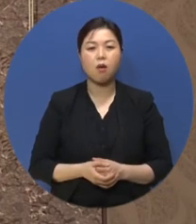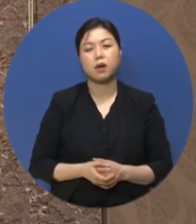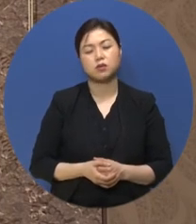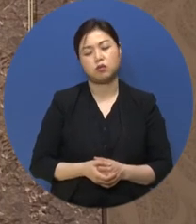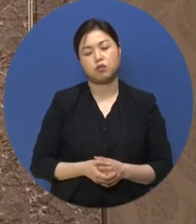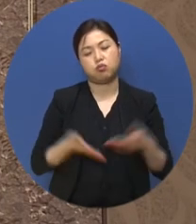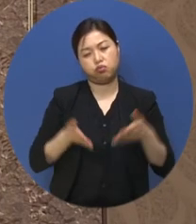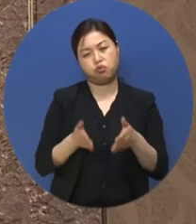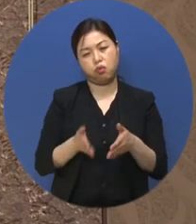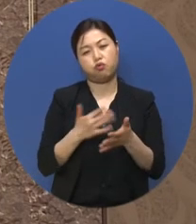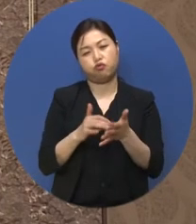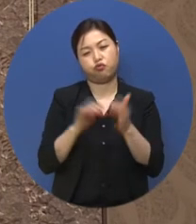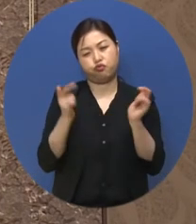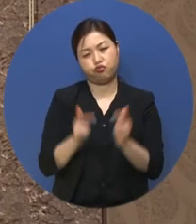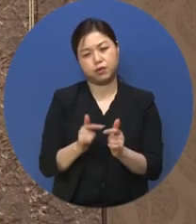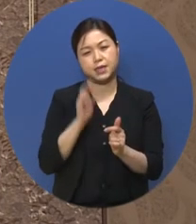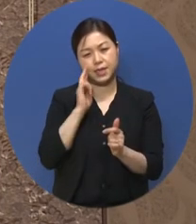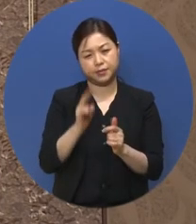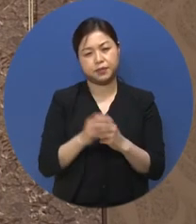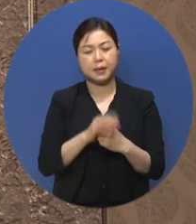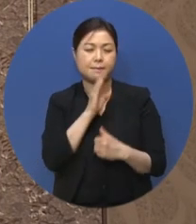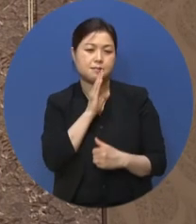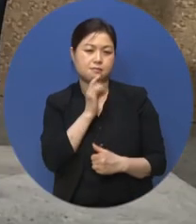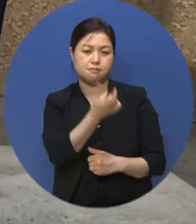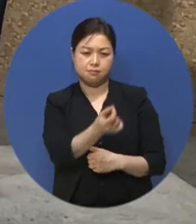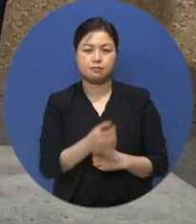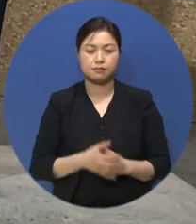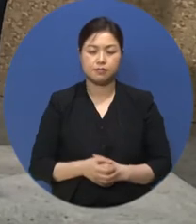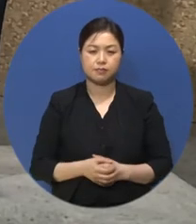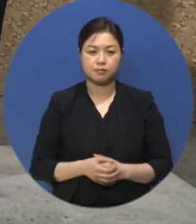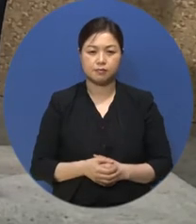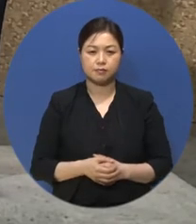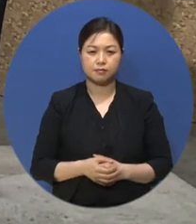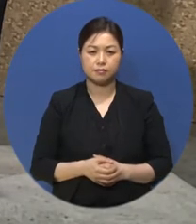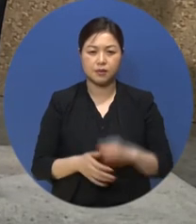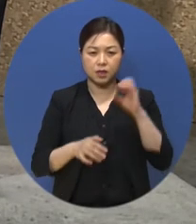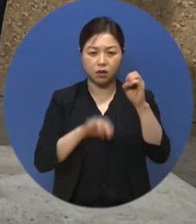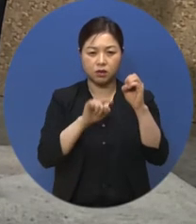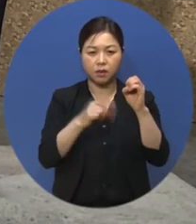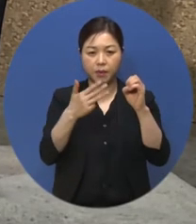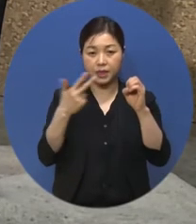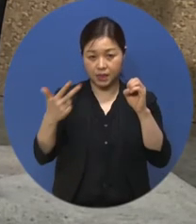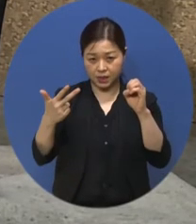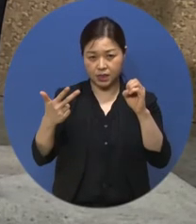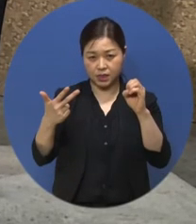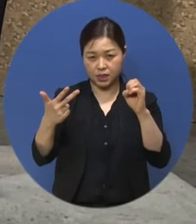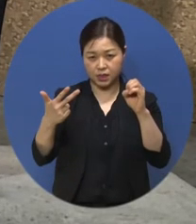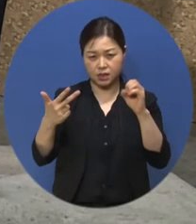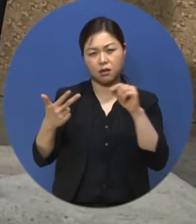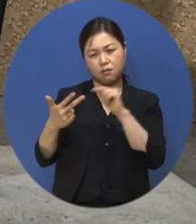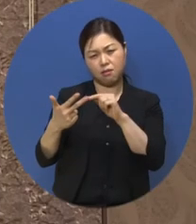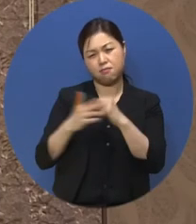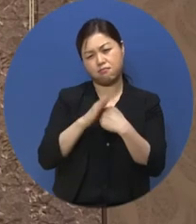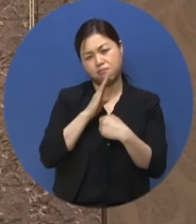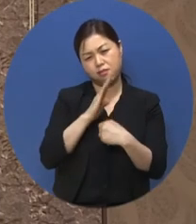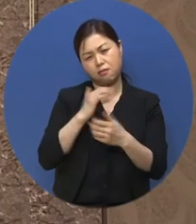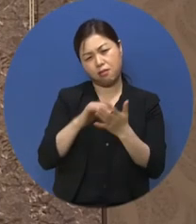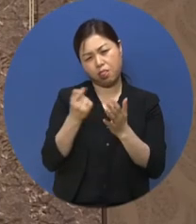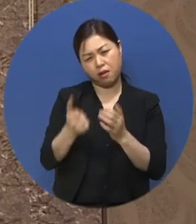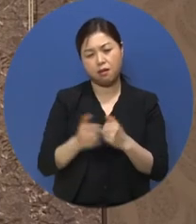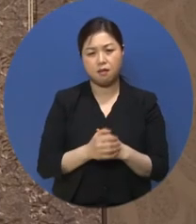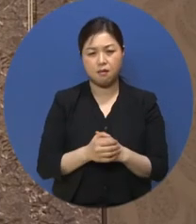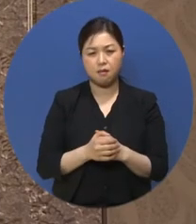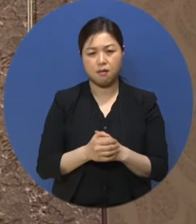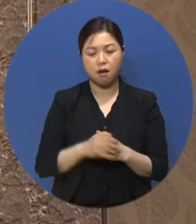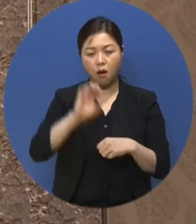문제가 심각하고. 저출산 심각하죠. 네. 거의 0.87명대로 네. 떨어졌다고 하더라고요. 웃기는 얘기로